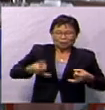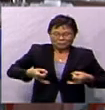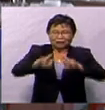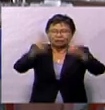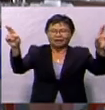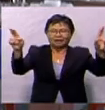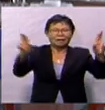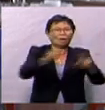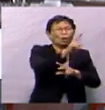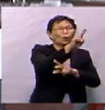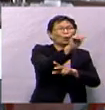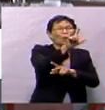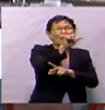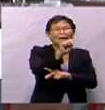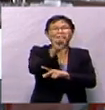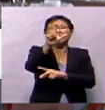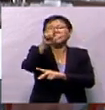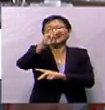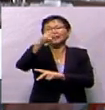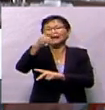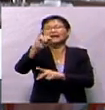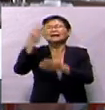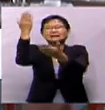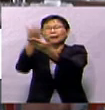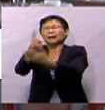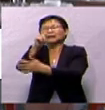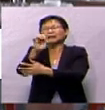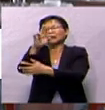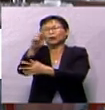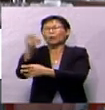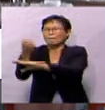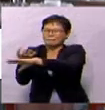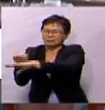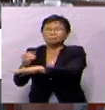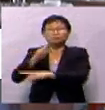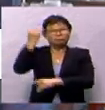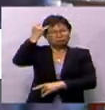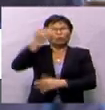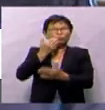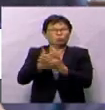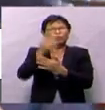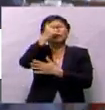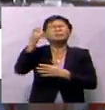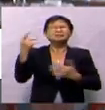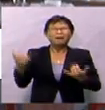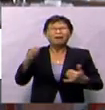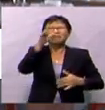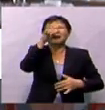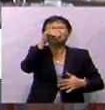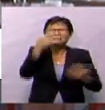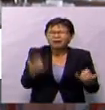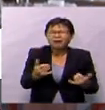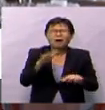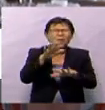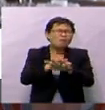dari Kuala Linggi sampai Teluk Mas. Itu pun pandangan saya pun bagus juga dah. Kita Melaka sekarang pun